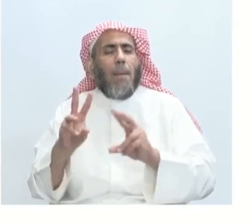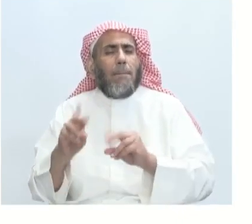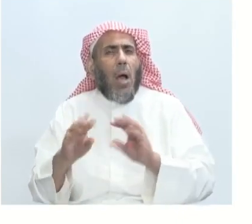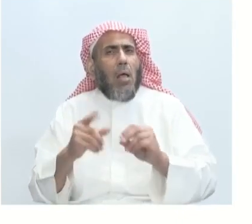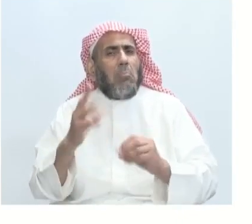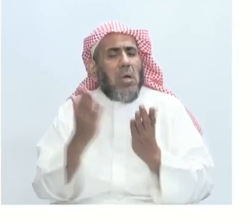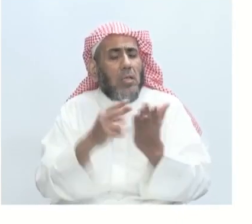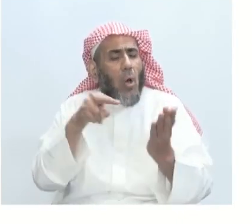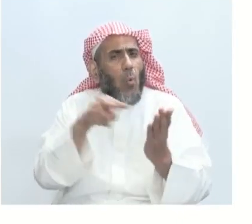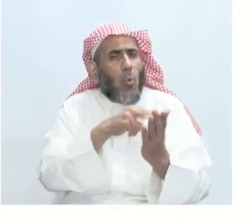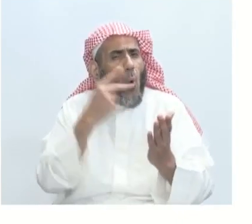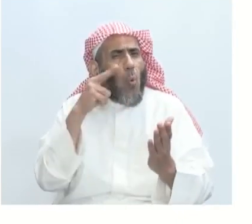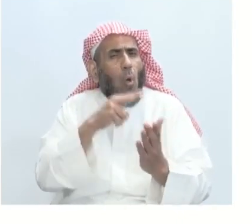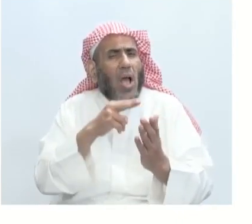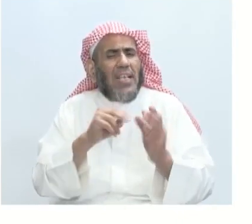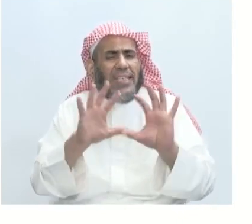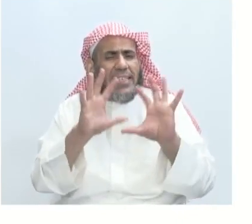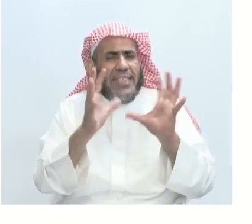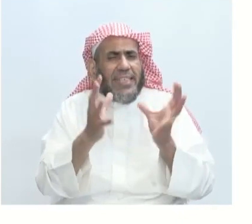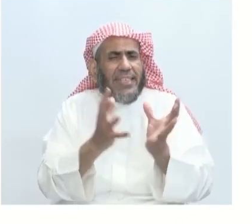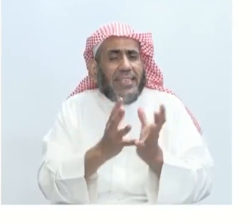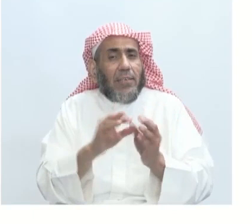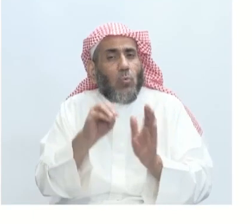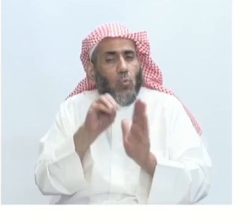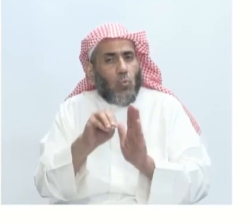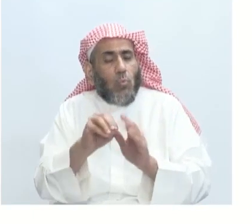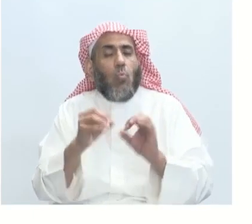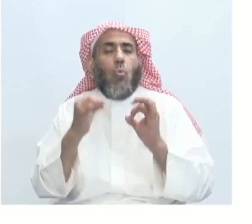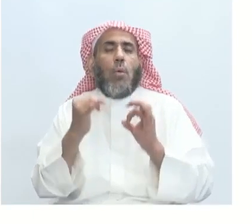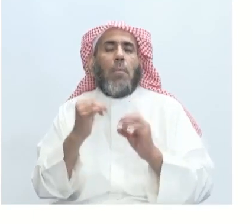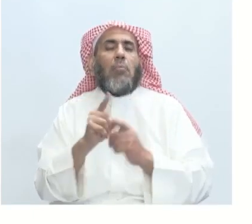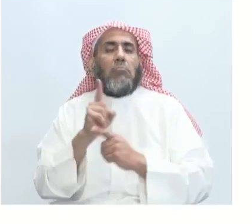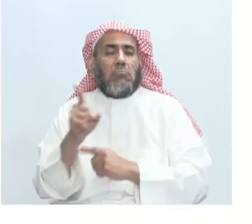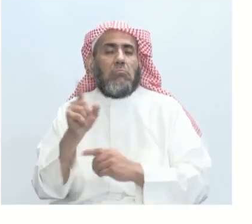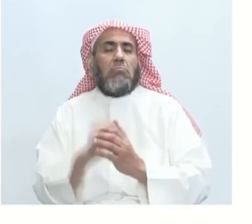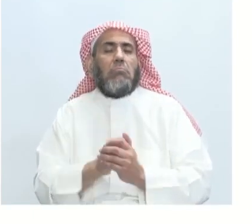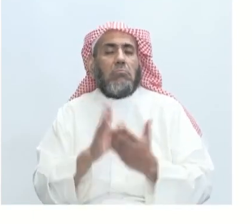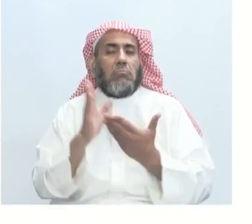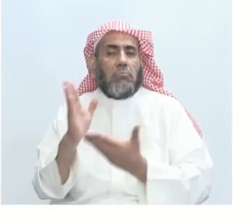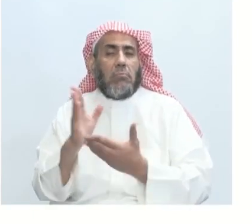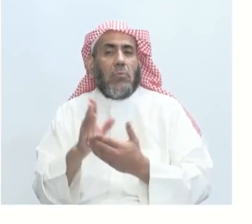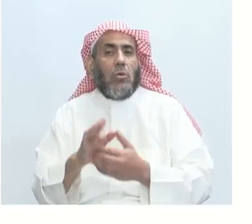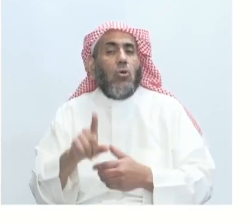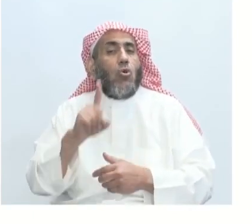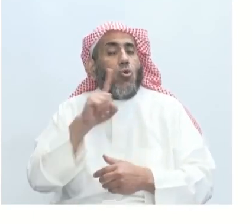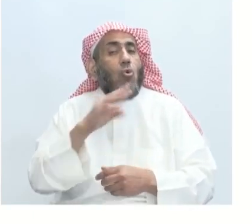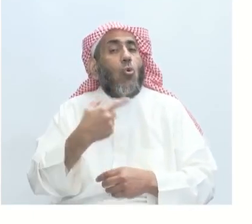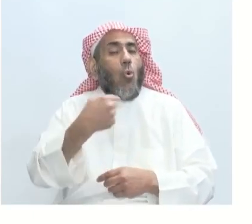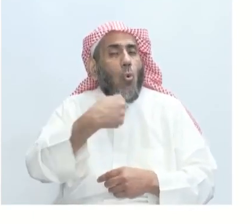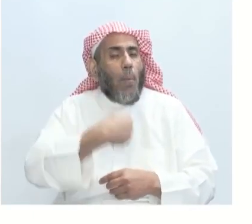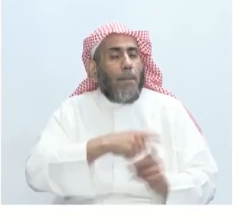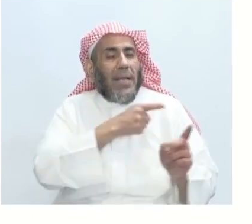تقرونه وهذه حاله نوردها ونذكرها والدتي